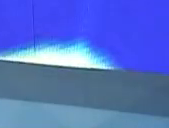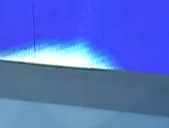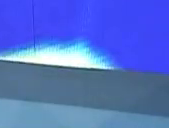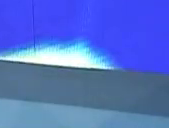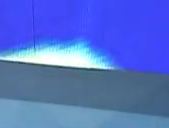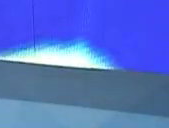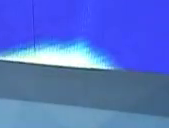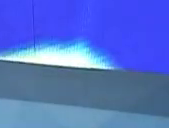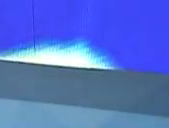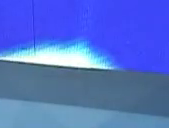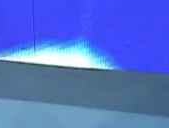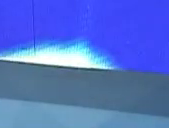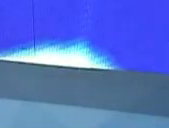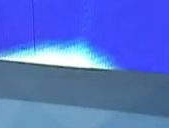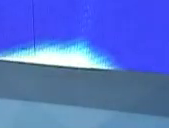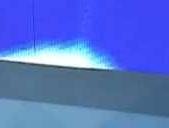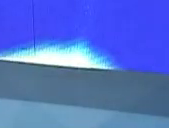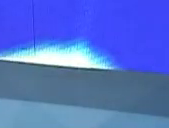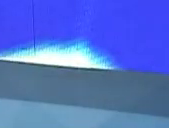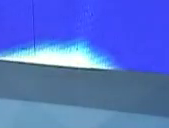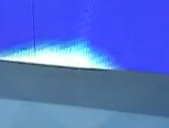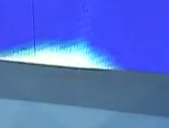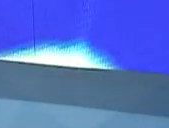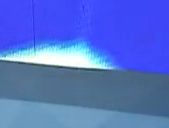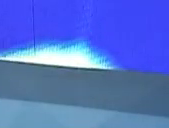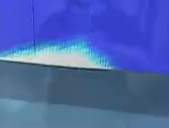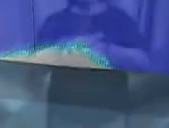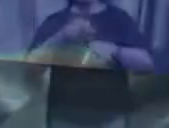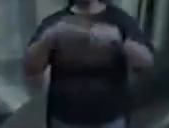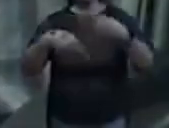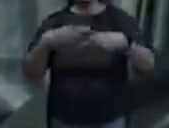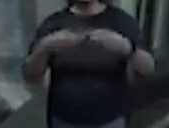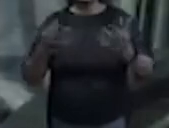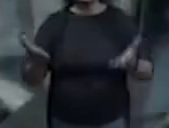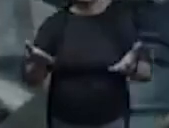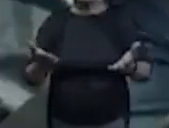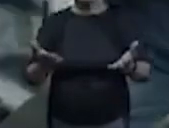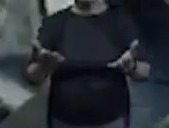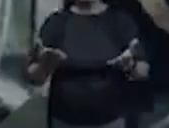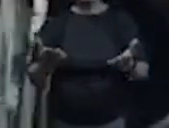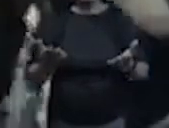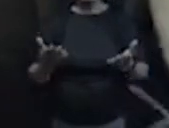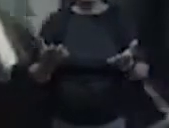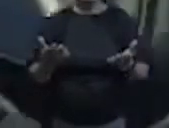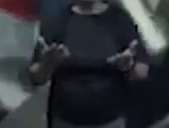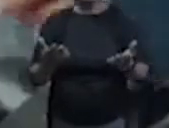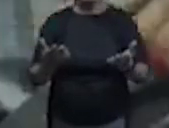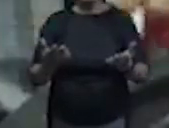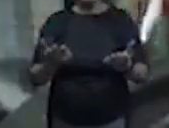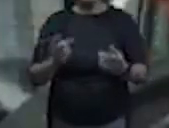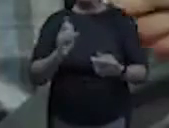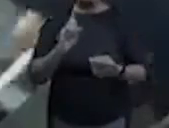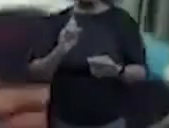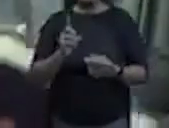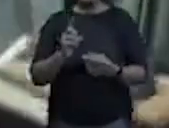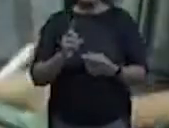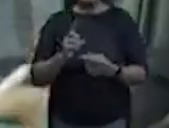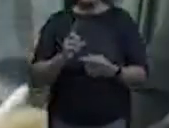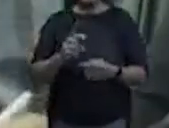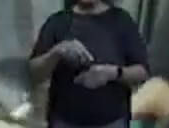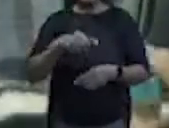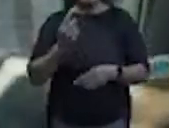Suriname is vooruitgegaan op het gebied van persvrijheid. Dit zei minister Albert Ramdien van Buitenlandse Zaken, International Business